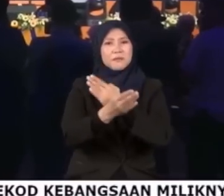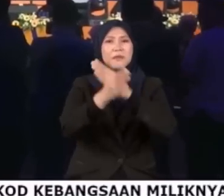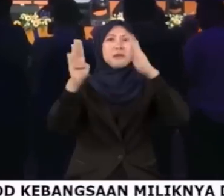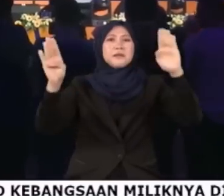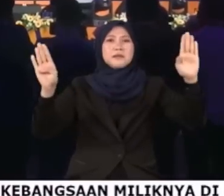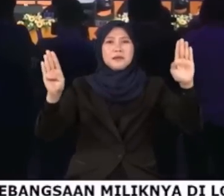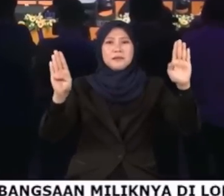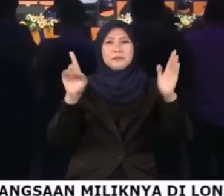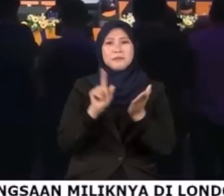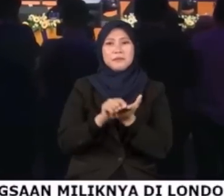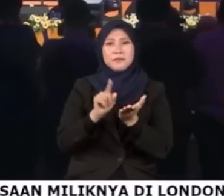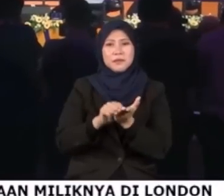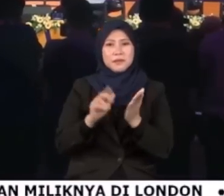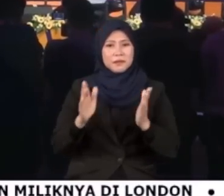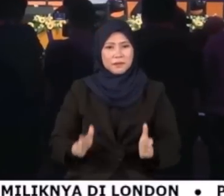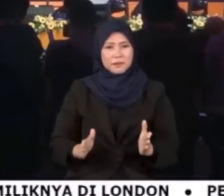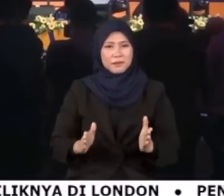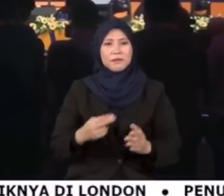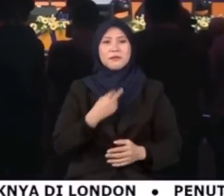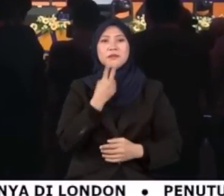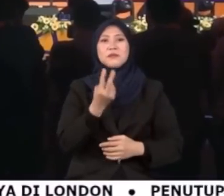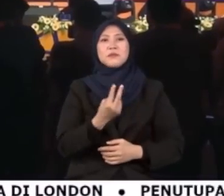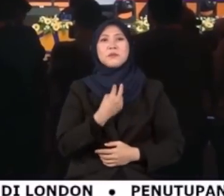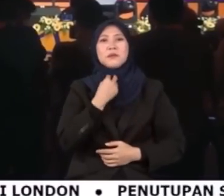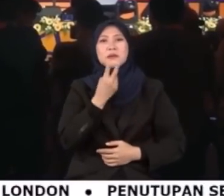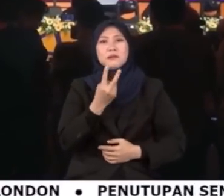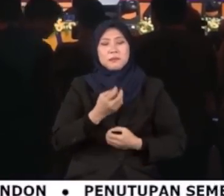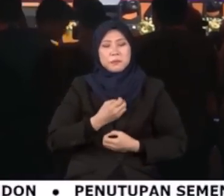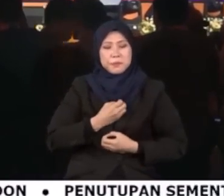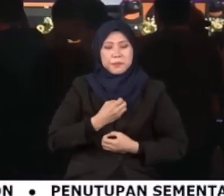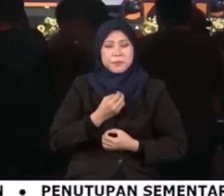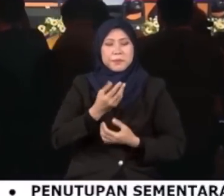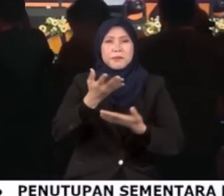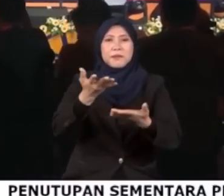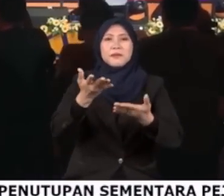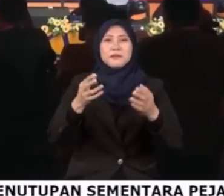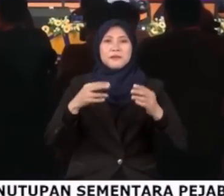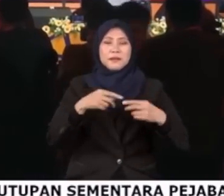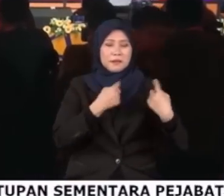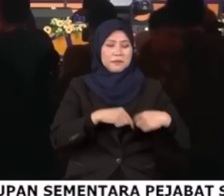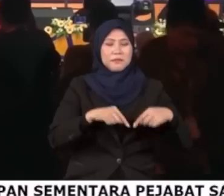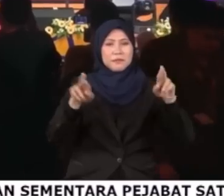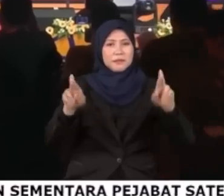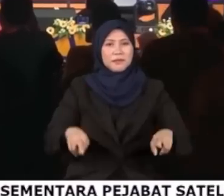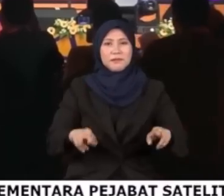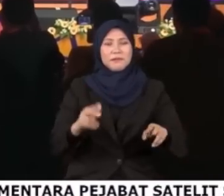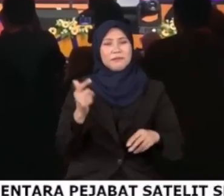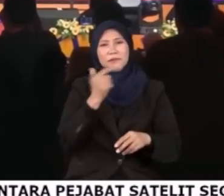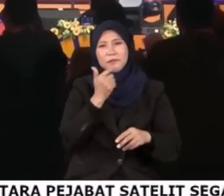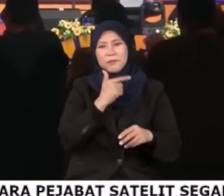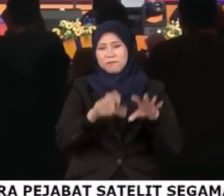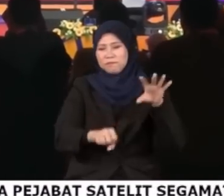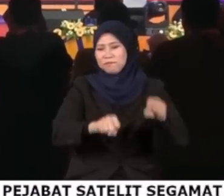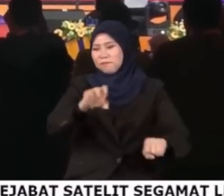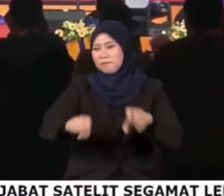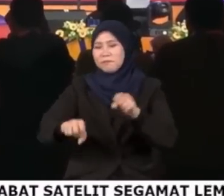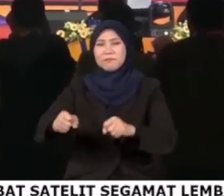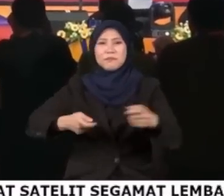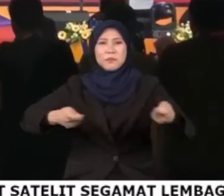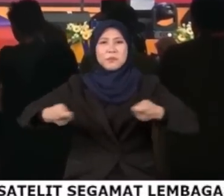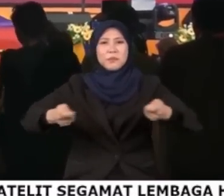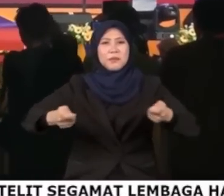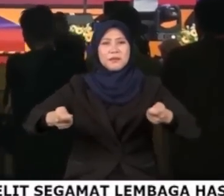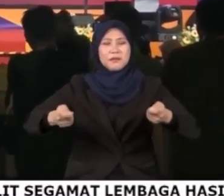media sebagai suara dan hati nurani rakyat dan tidak mau dibelenggu oleh pemerintah